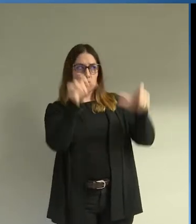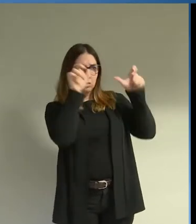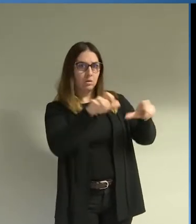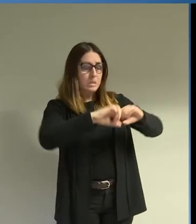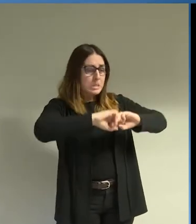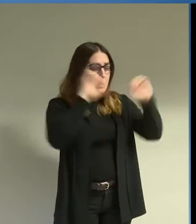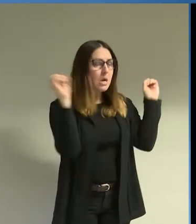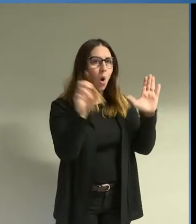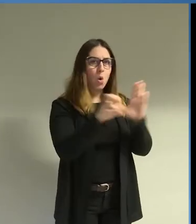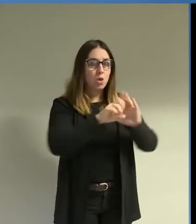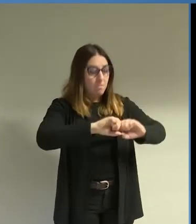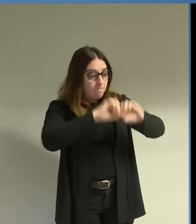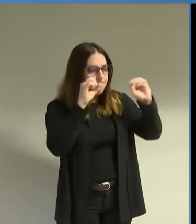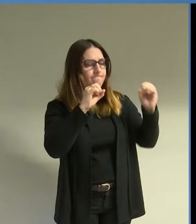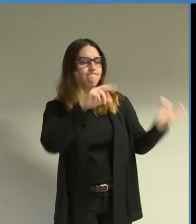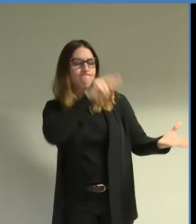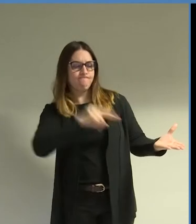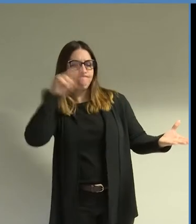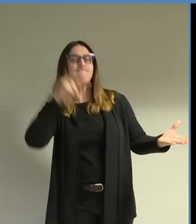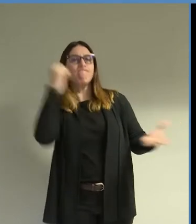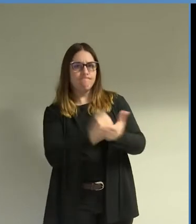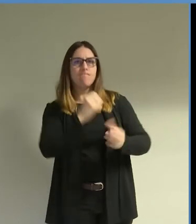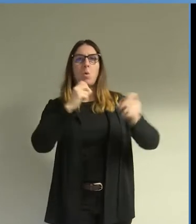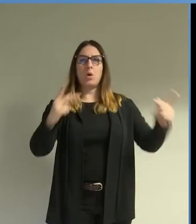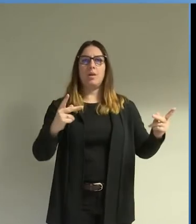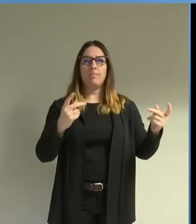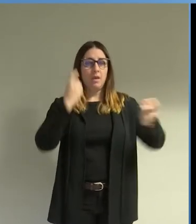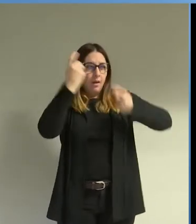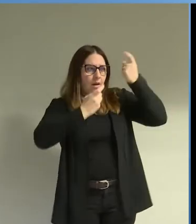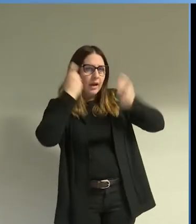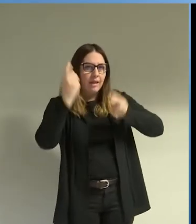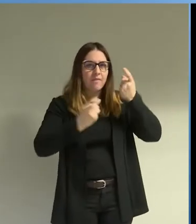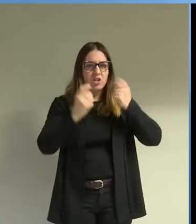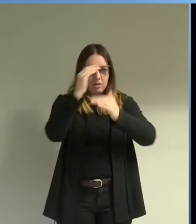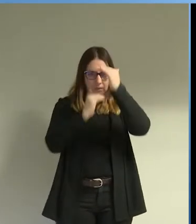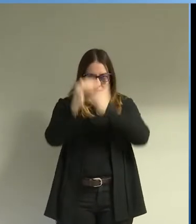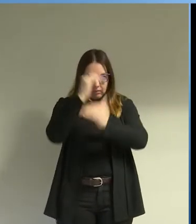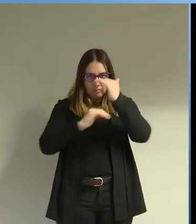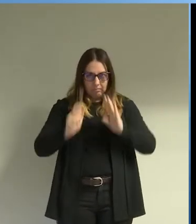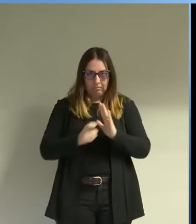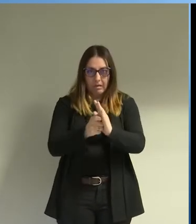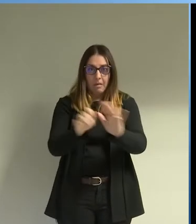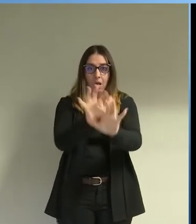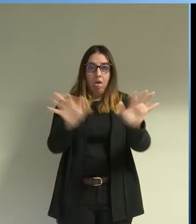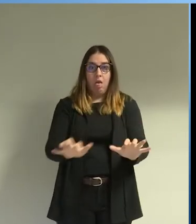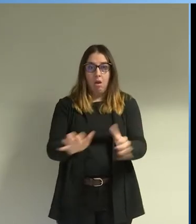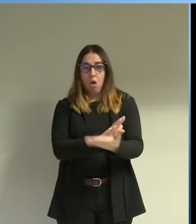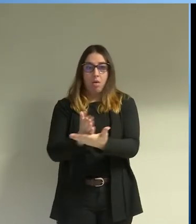et de développer l'art délicat de la planification dans l'incertitude